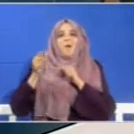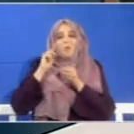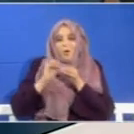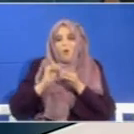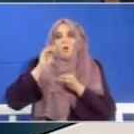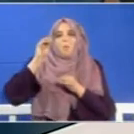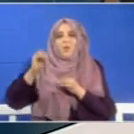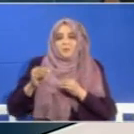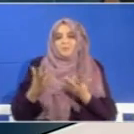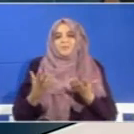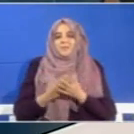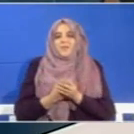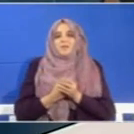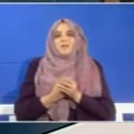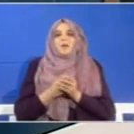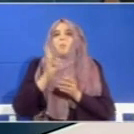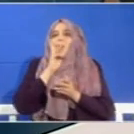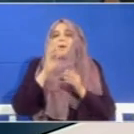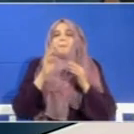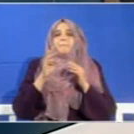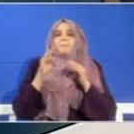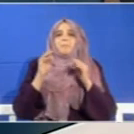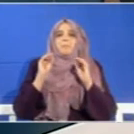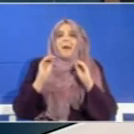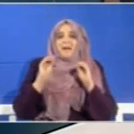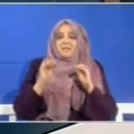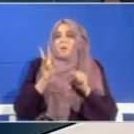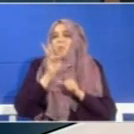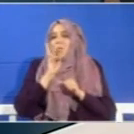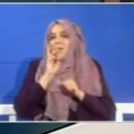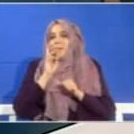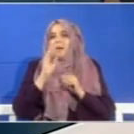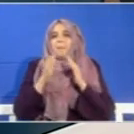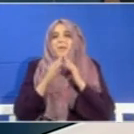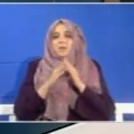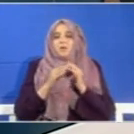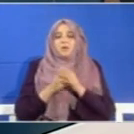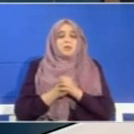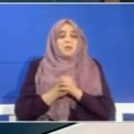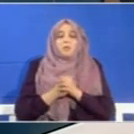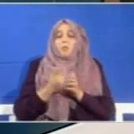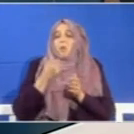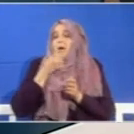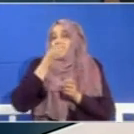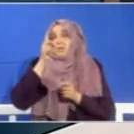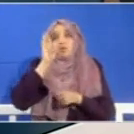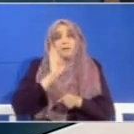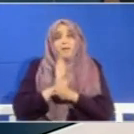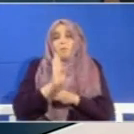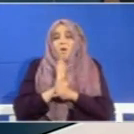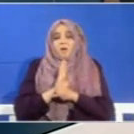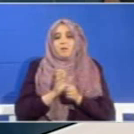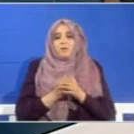الحال طال، يدي لي مشاكل في الحانوت، يجي يدي لي مشاكل في الدار، وهذا الكلام نتحمل به يوم القيامة. لا راني نزيد عليها